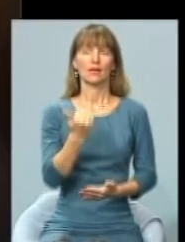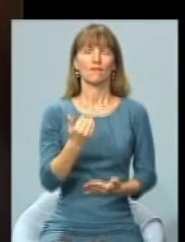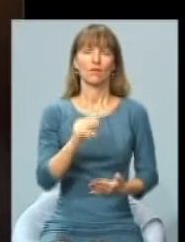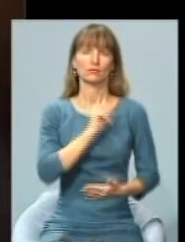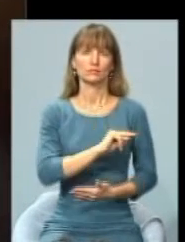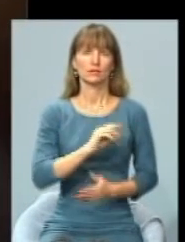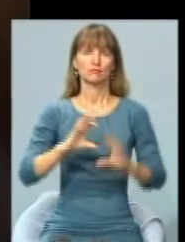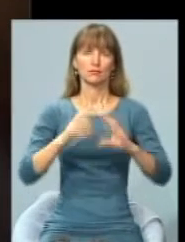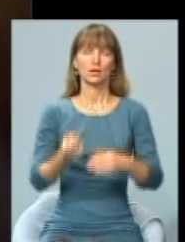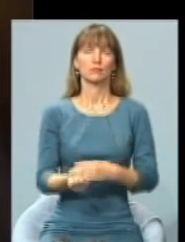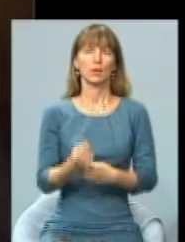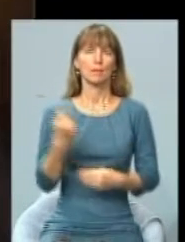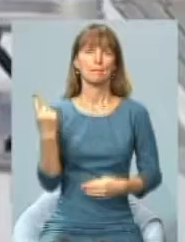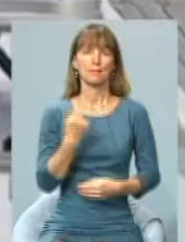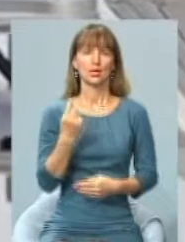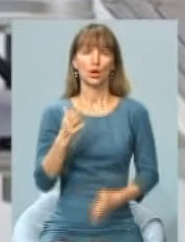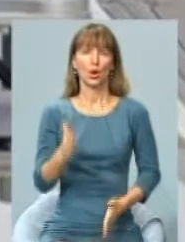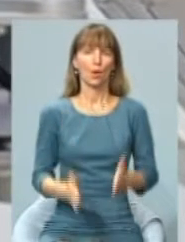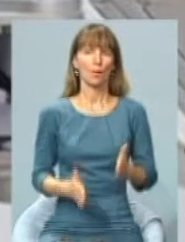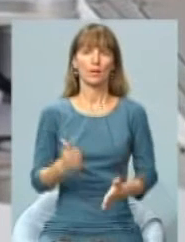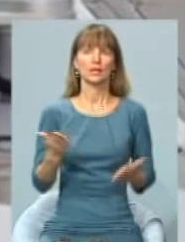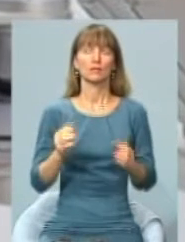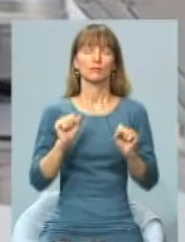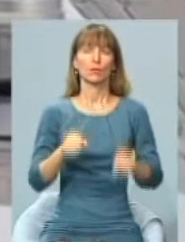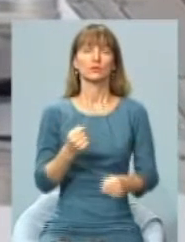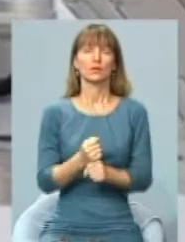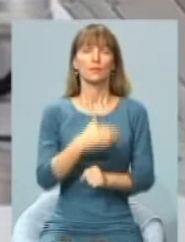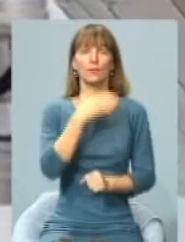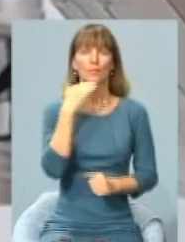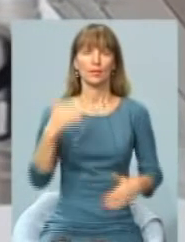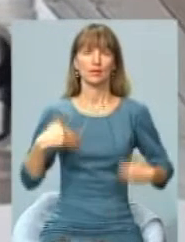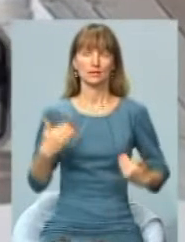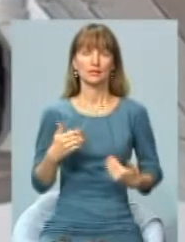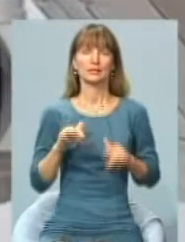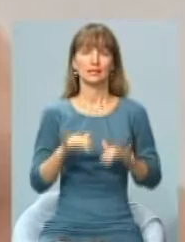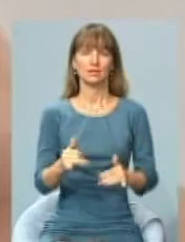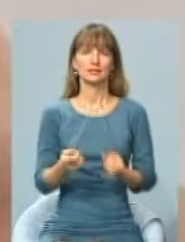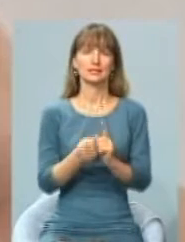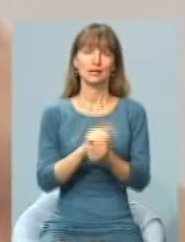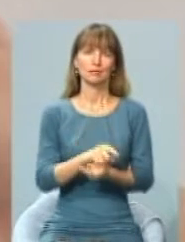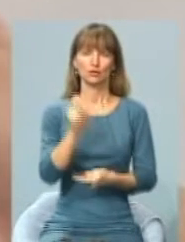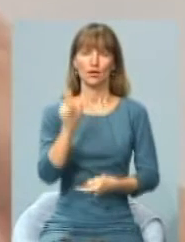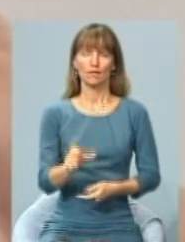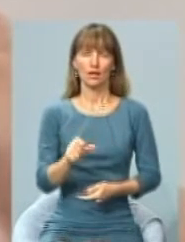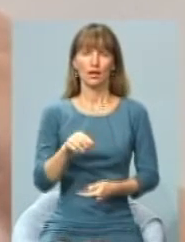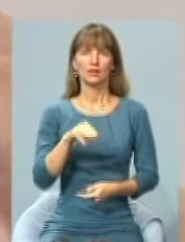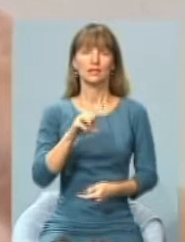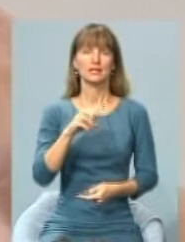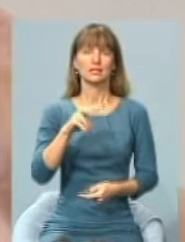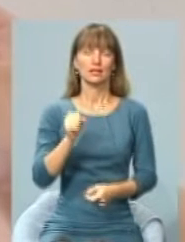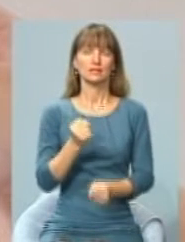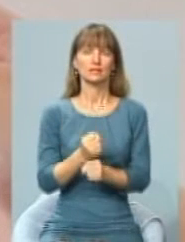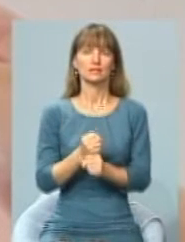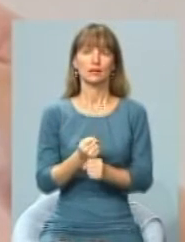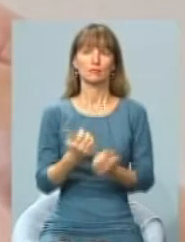у світі з'явилися перші роботи, які можуть робити багато корисних справ замість людини. Також Тесла створив і